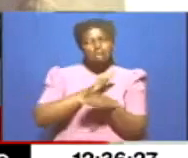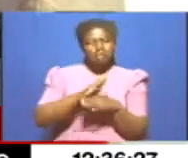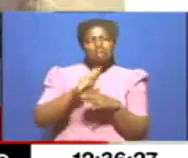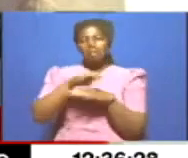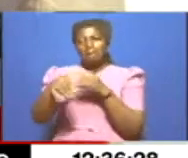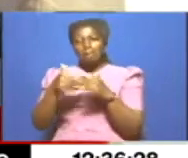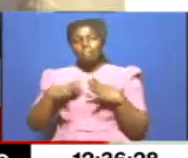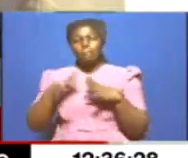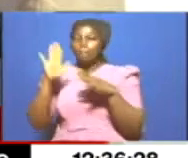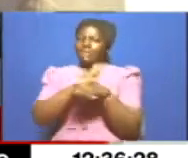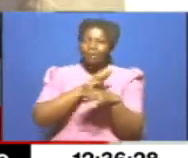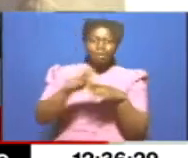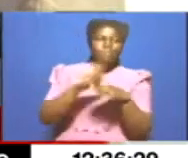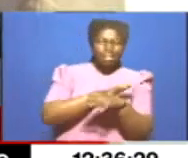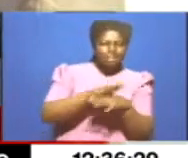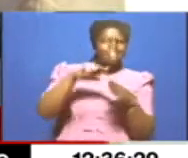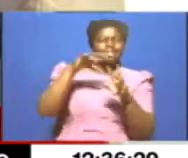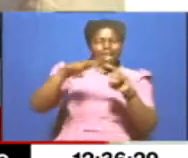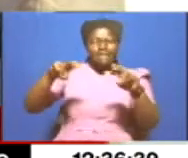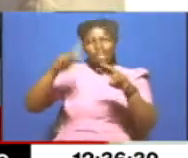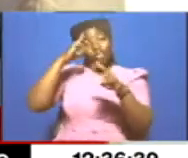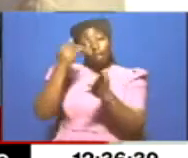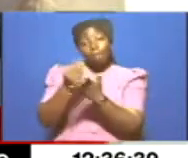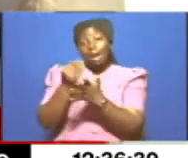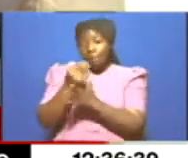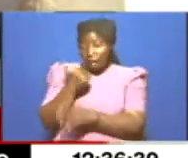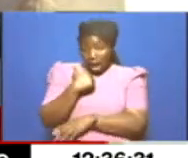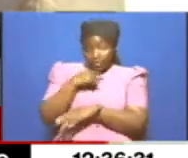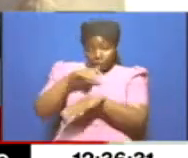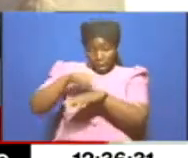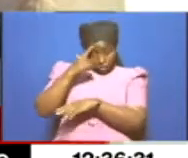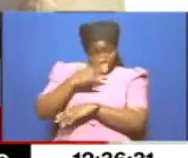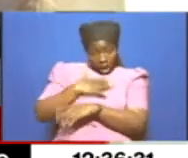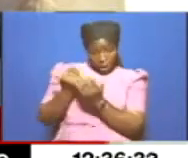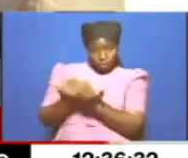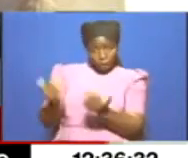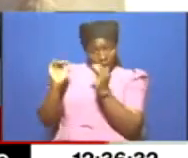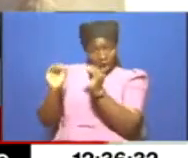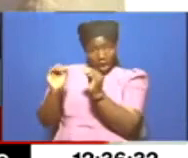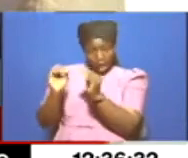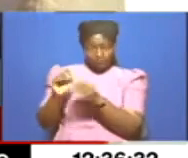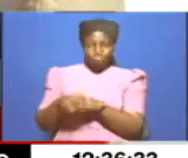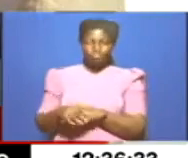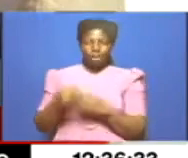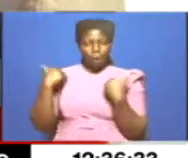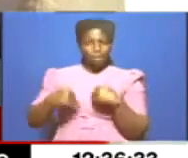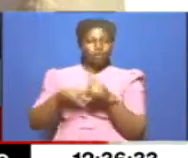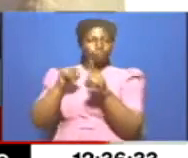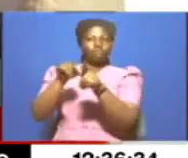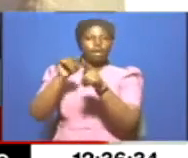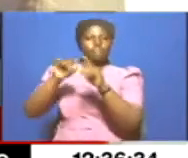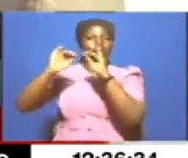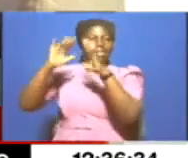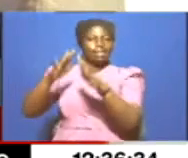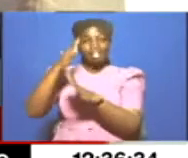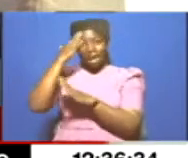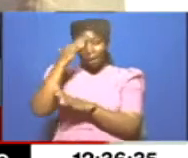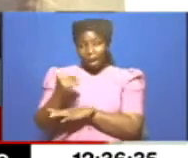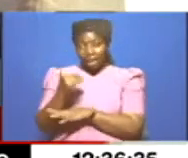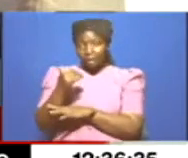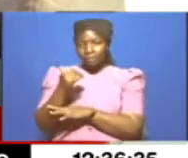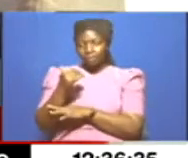kazini anatafuta, yani hatuna wakati wa watoto wetu. Na kidogo ninalaumu wazazi kwa maana tunaonelea ni